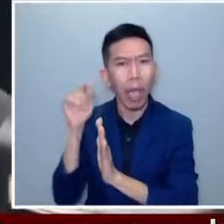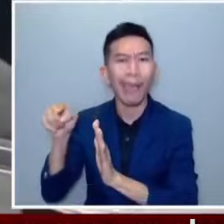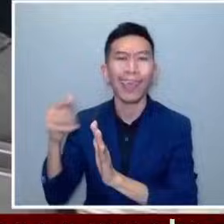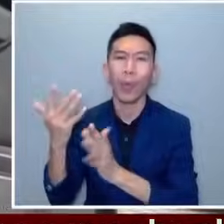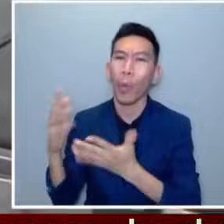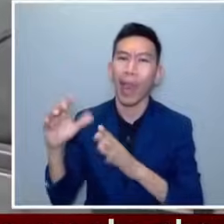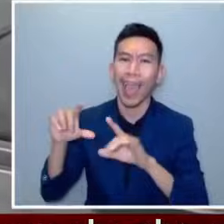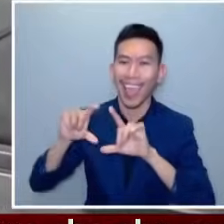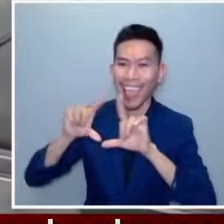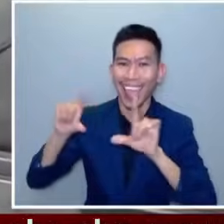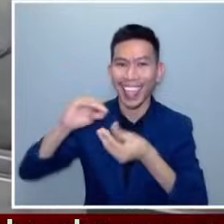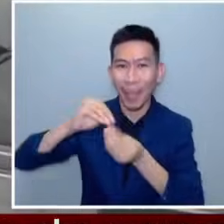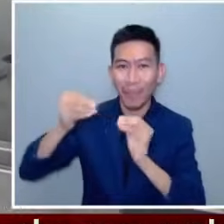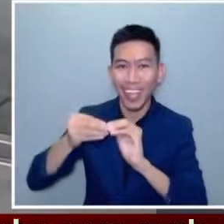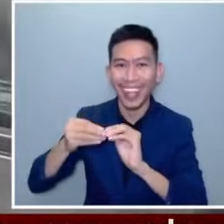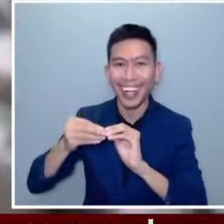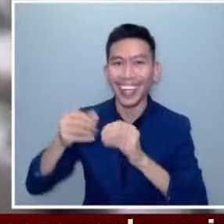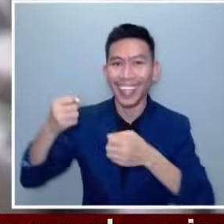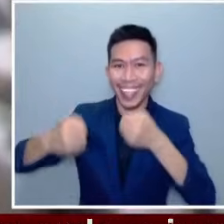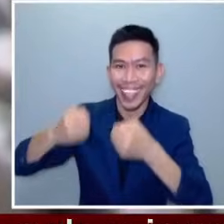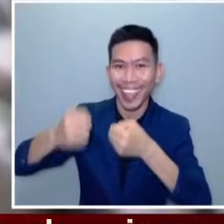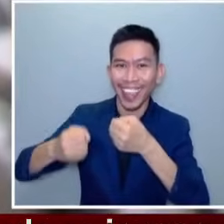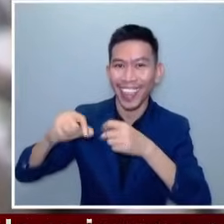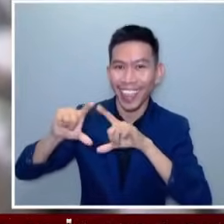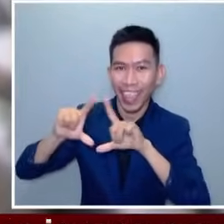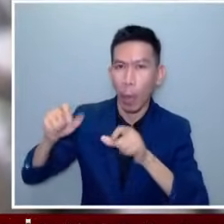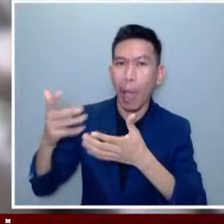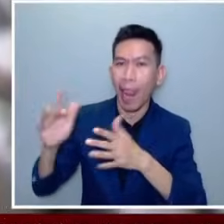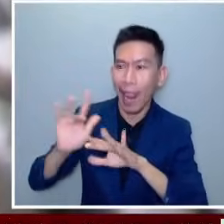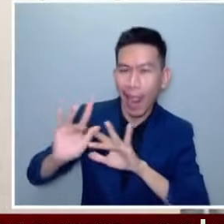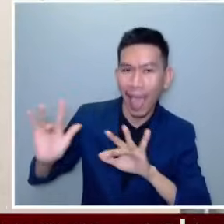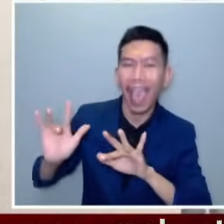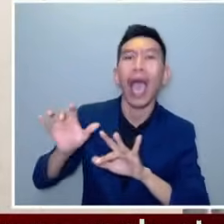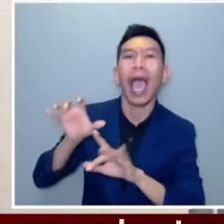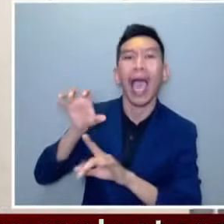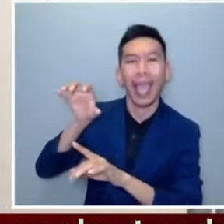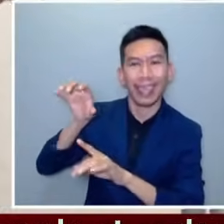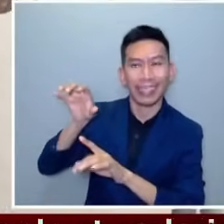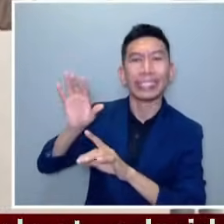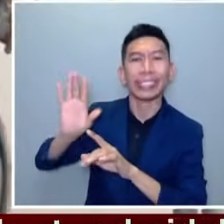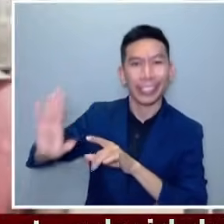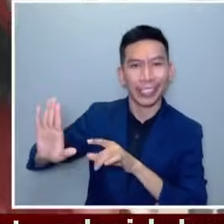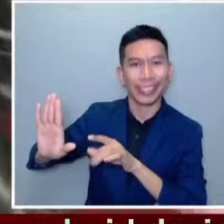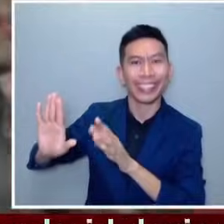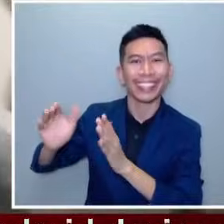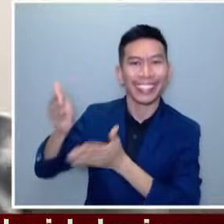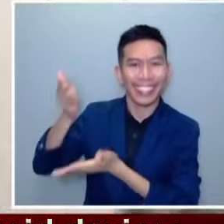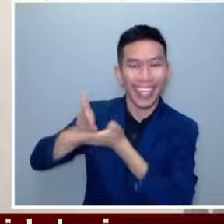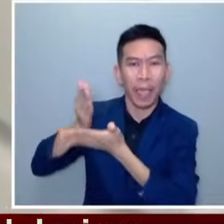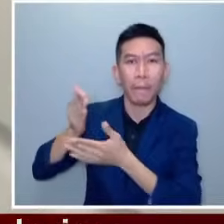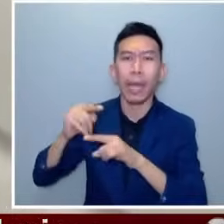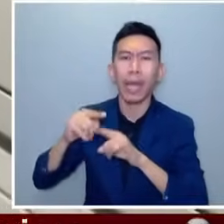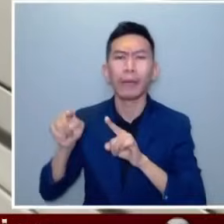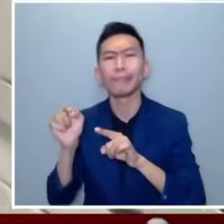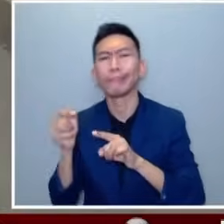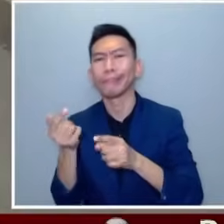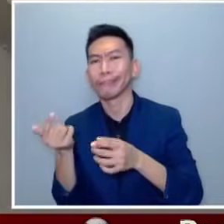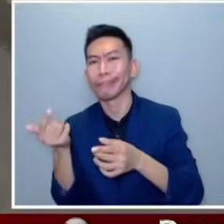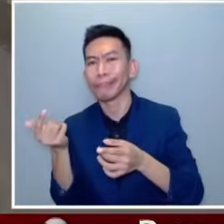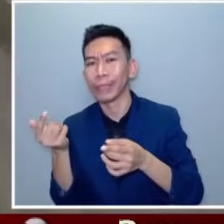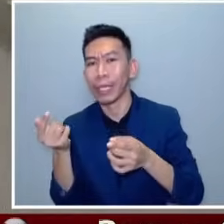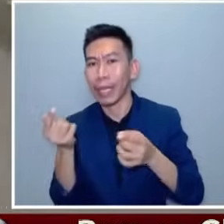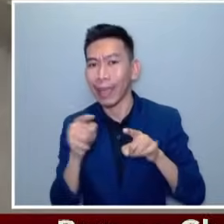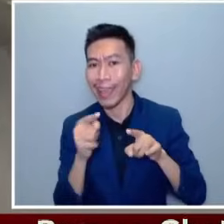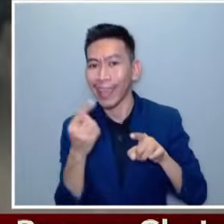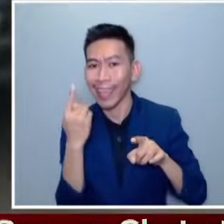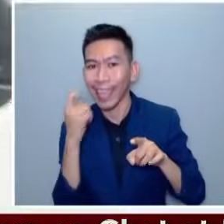sa kanyang harapan ng kotse. Pero maliban dun sa nakita natin ay kahit ini-inspeksyon yung mga ID ay